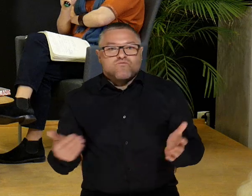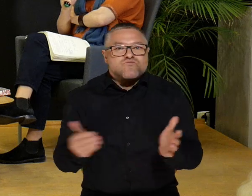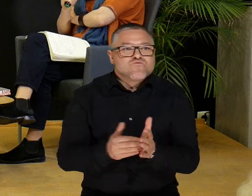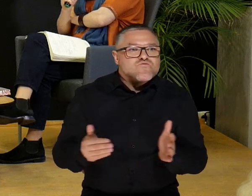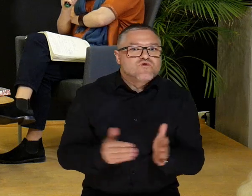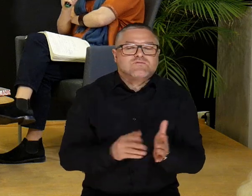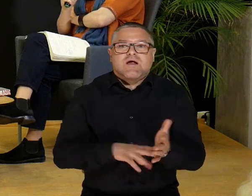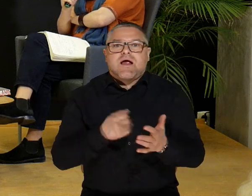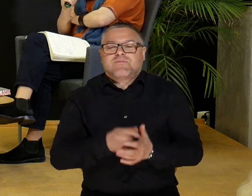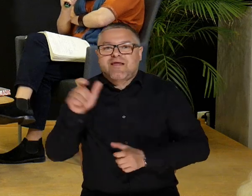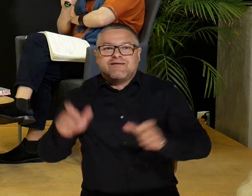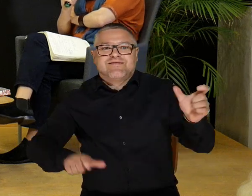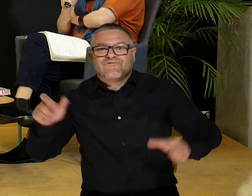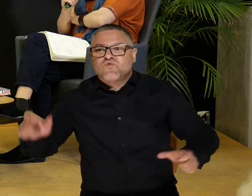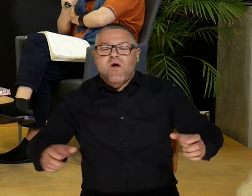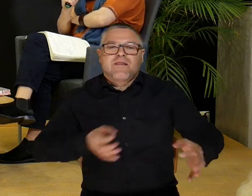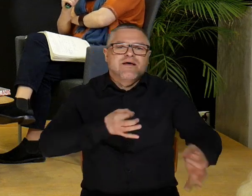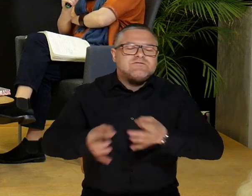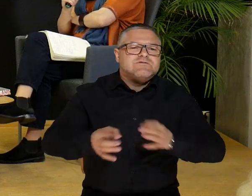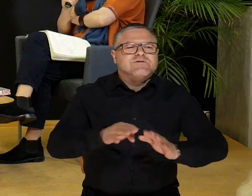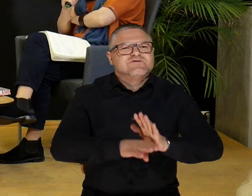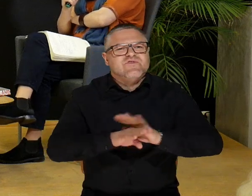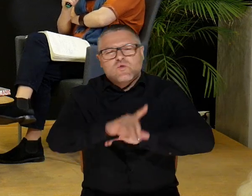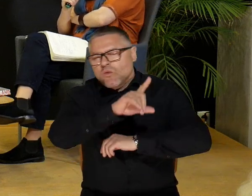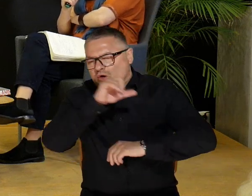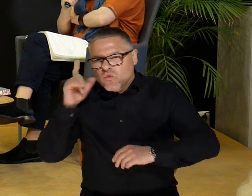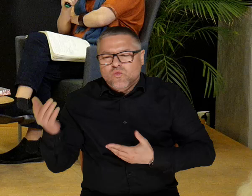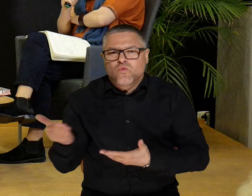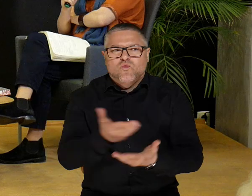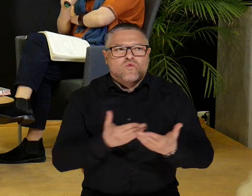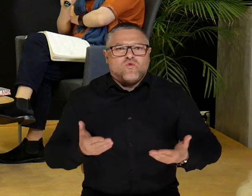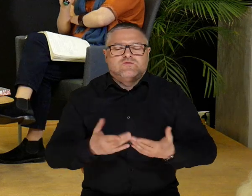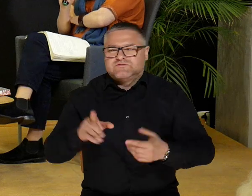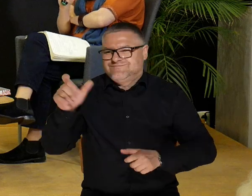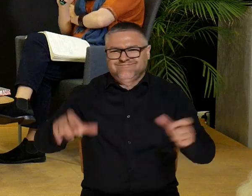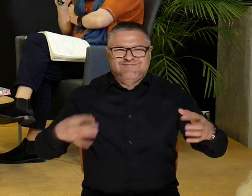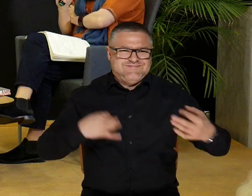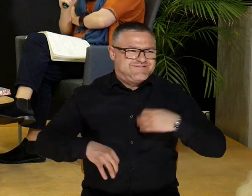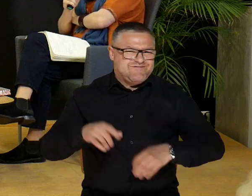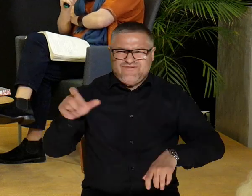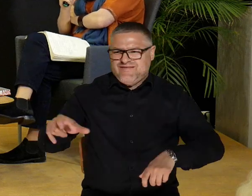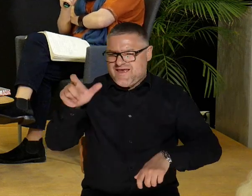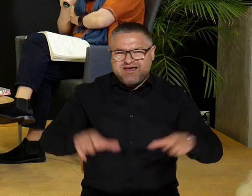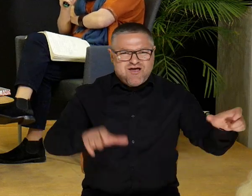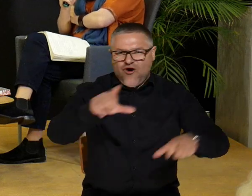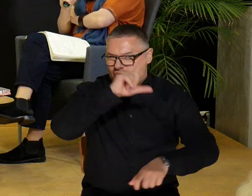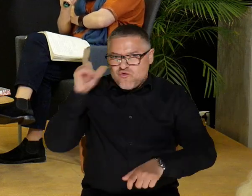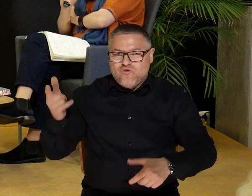potrzebowali, tak żeby te indywidualne historie tych zwyczajnych ludzi, cywilów mogły się w nich